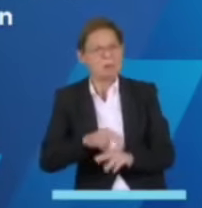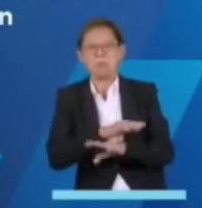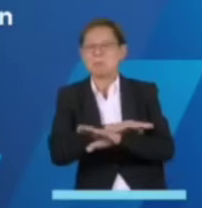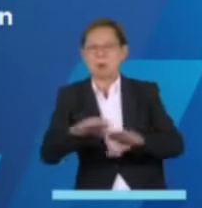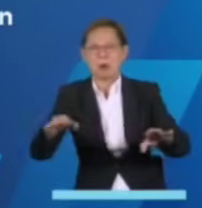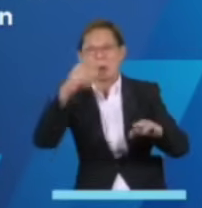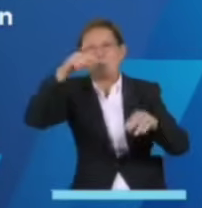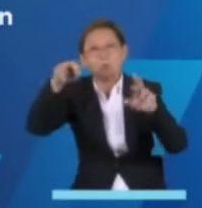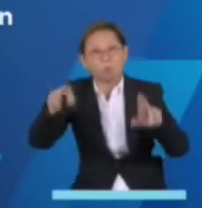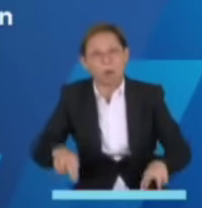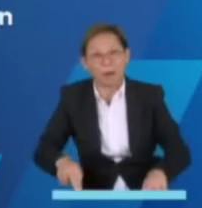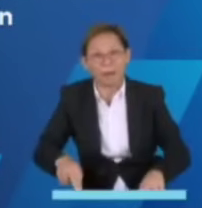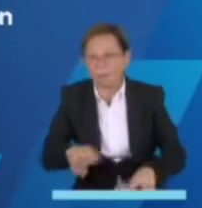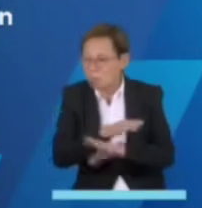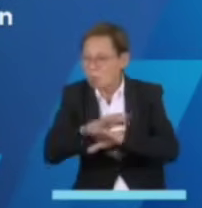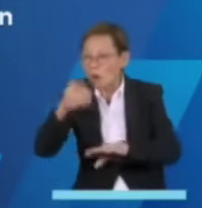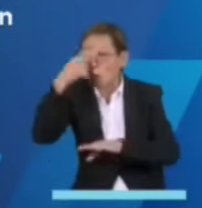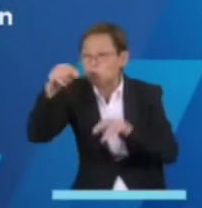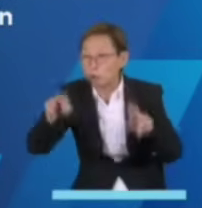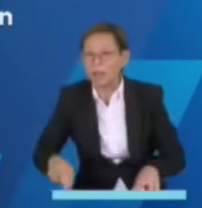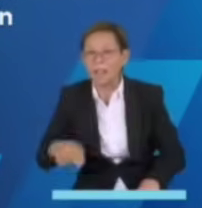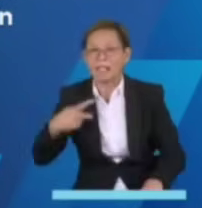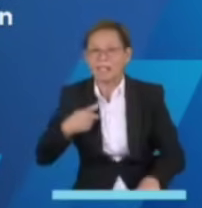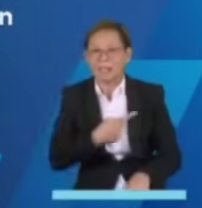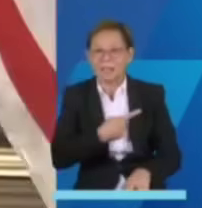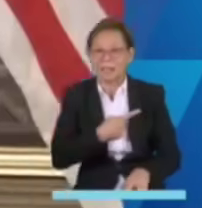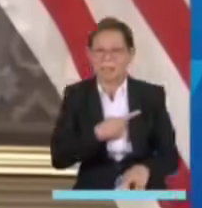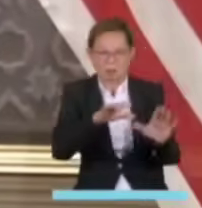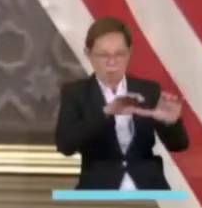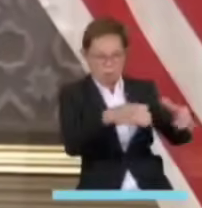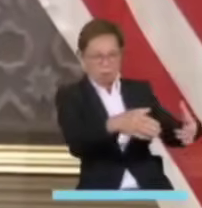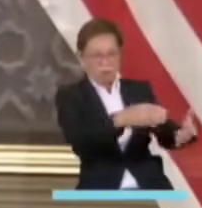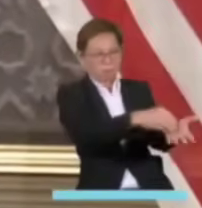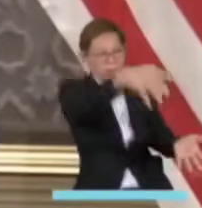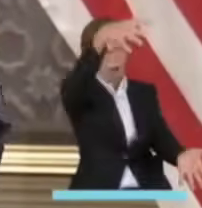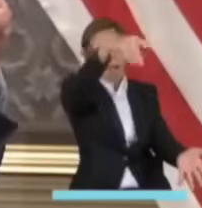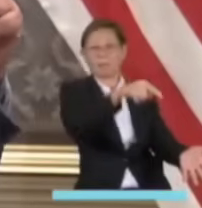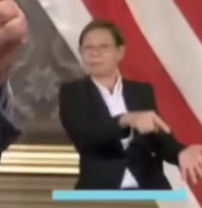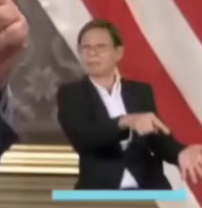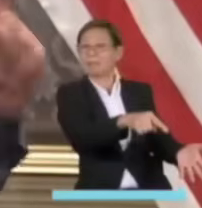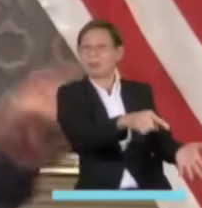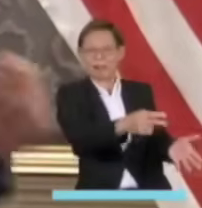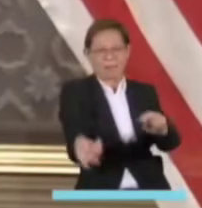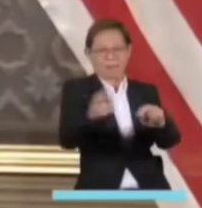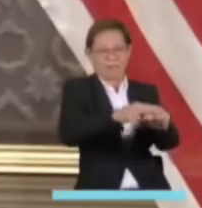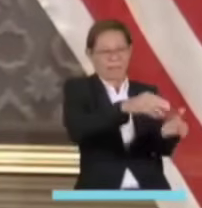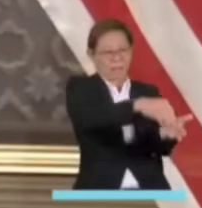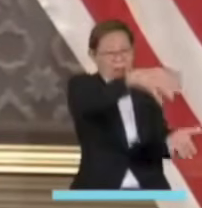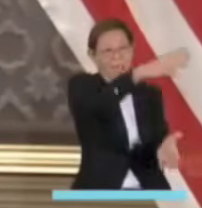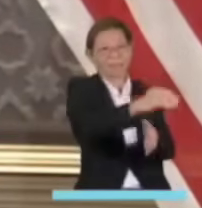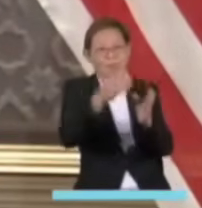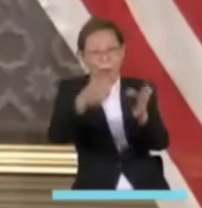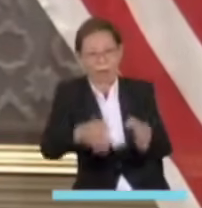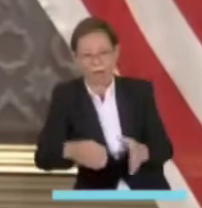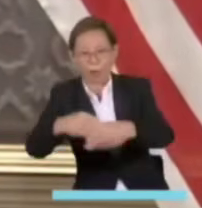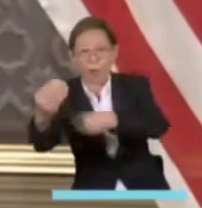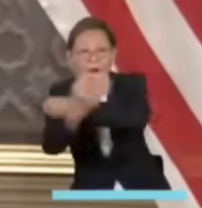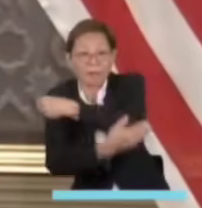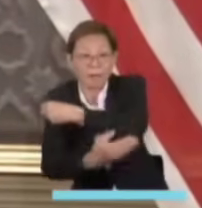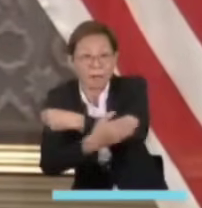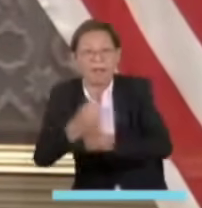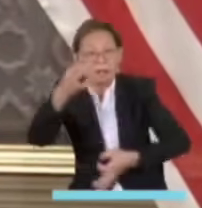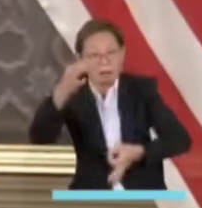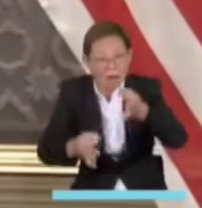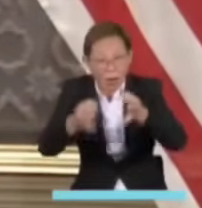rakyat. Kita naikkan kesannya hanya pada golongan maha kaya dan orang asing. Kalau